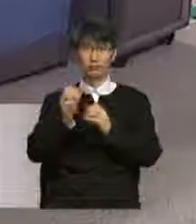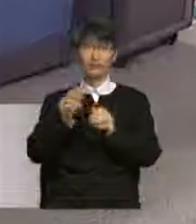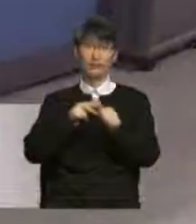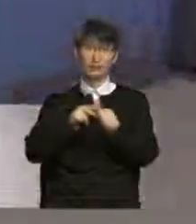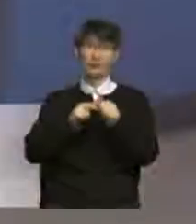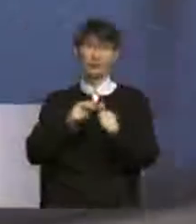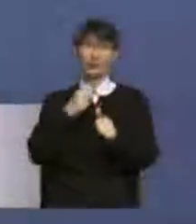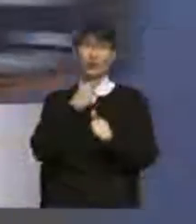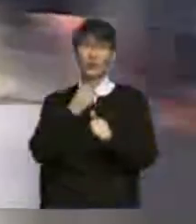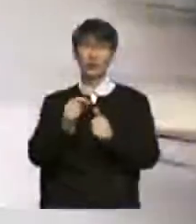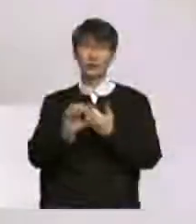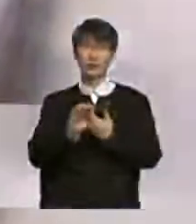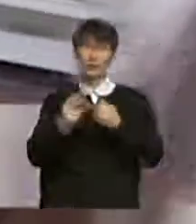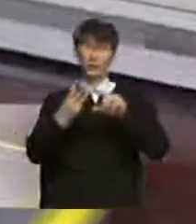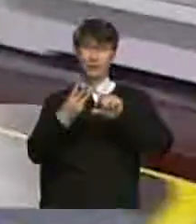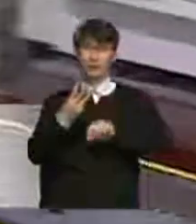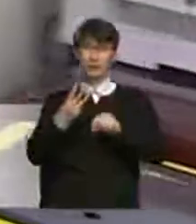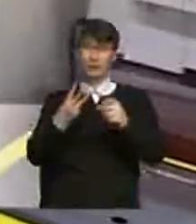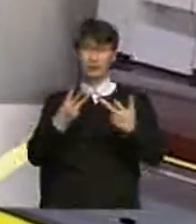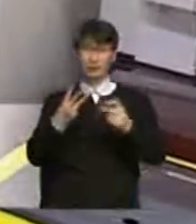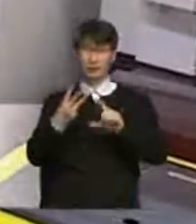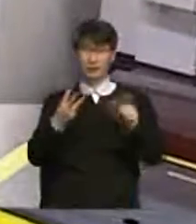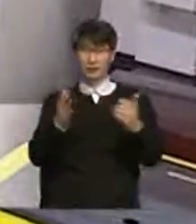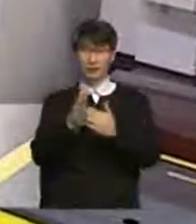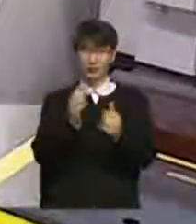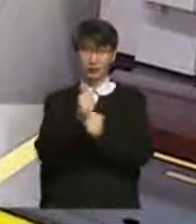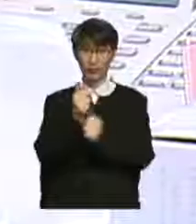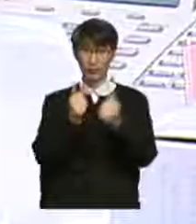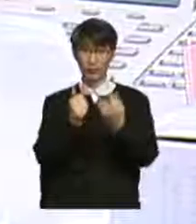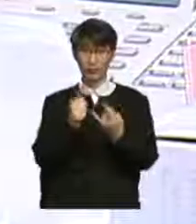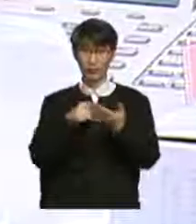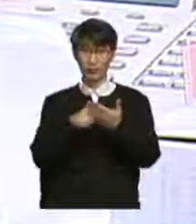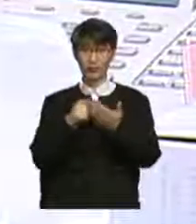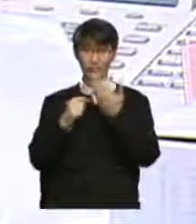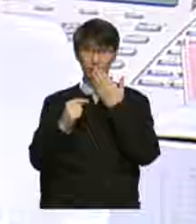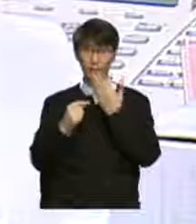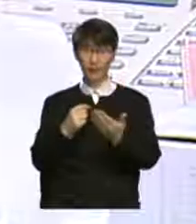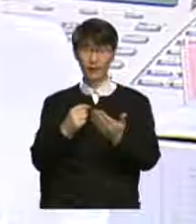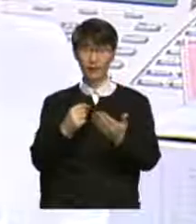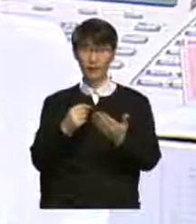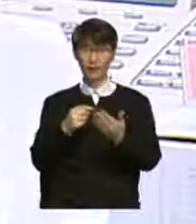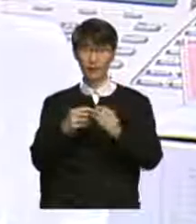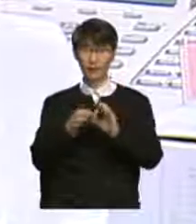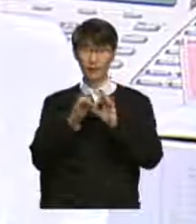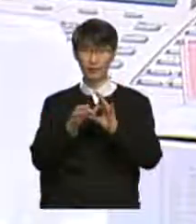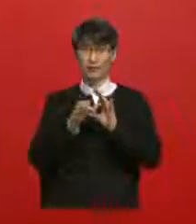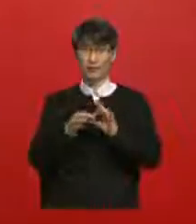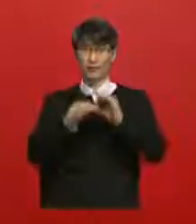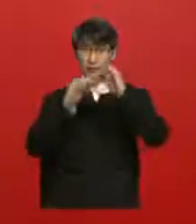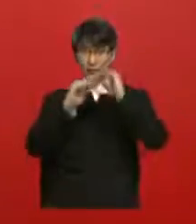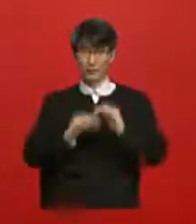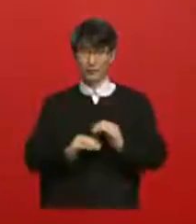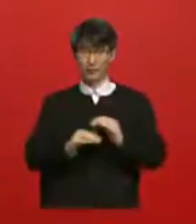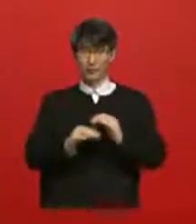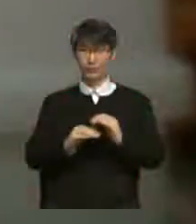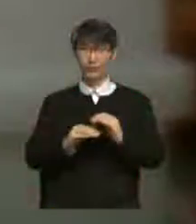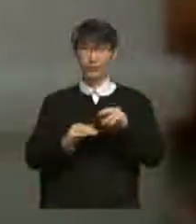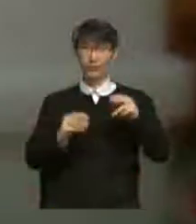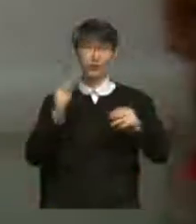희망자는 오는 3월 17일까지 송파구 선거관리위원회에 접수할 수 있으며 접수와 관련된 자세한 내용은